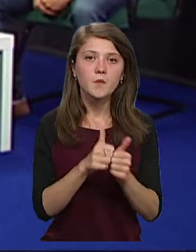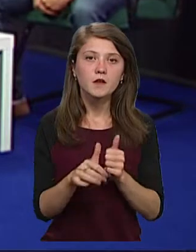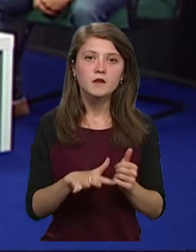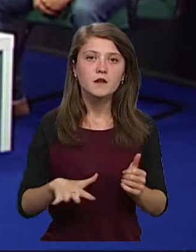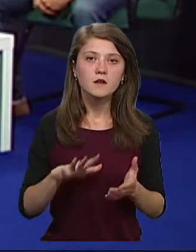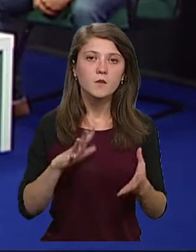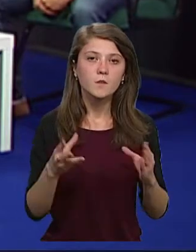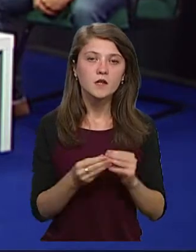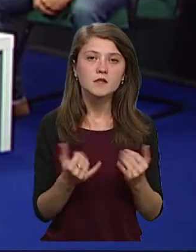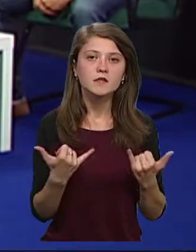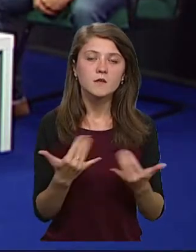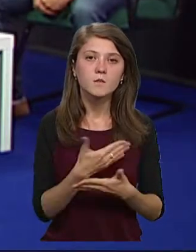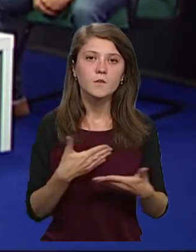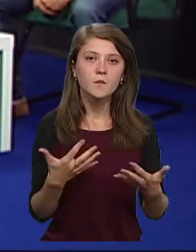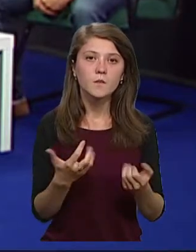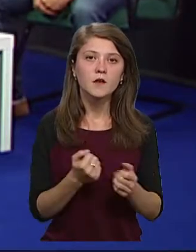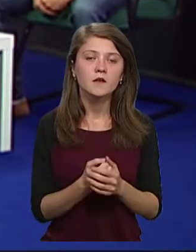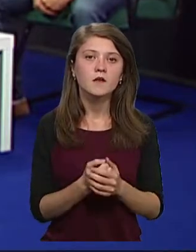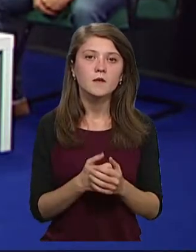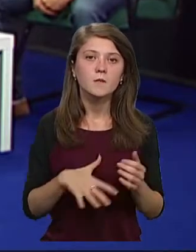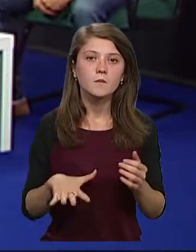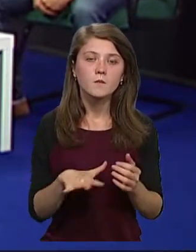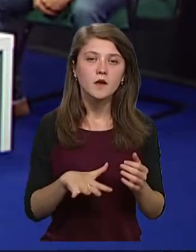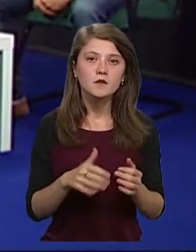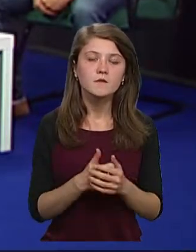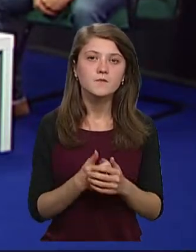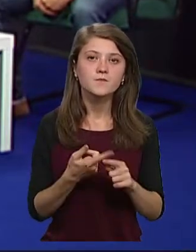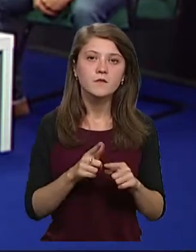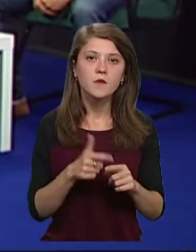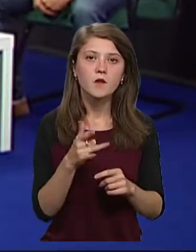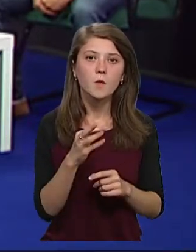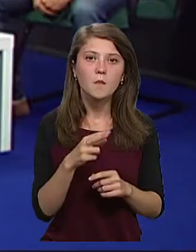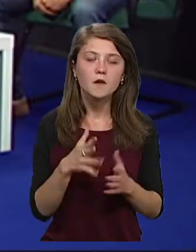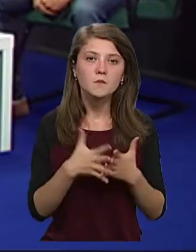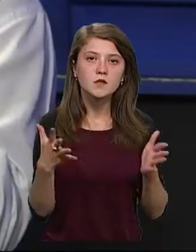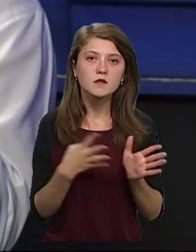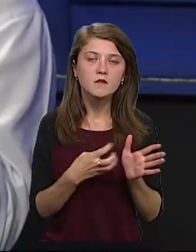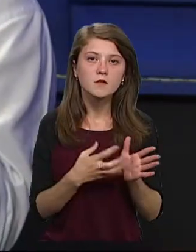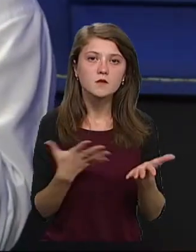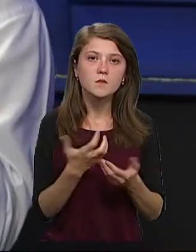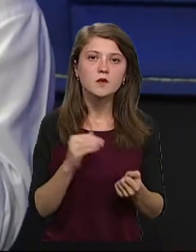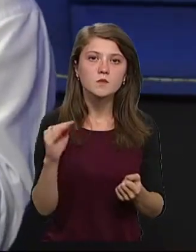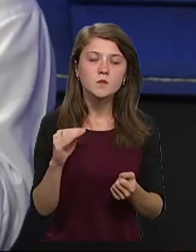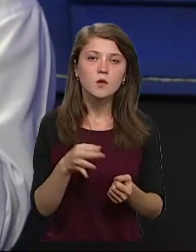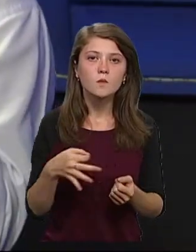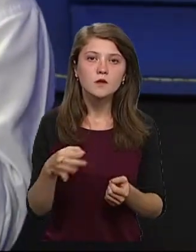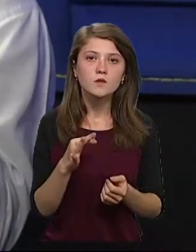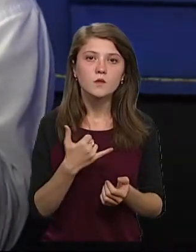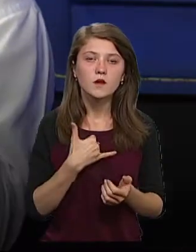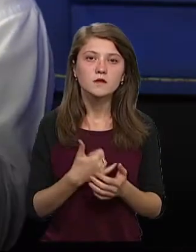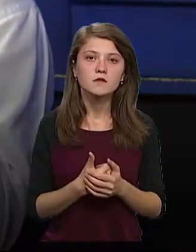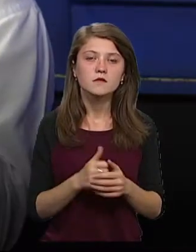територіальні громади. Зараз, якщо ми беремо меж Україну, цих громад більше 900. Якщо беремо Житомирську область, у нас